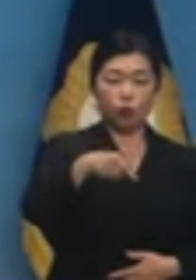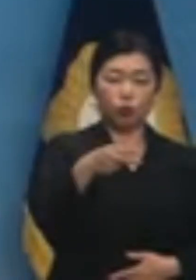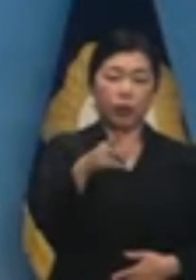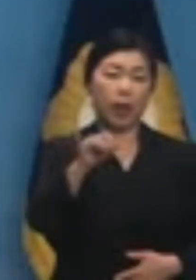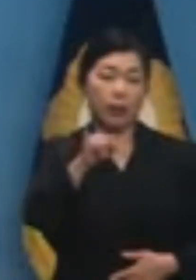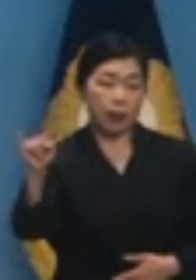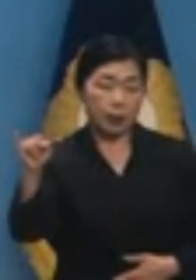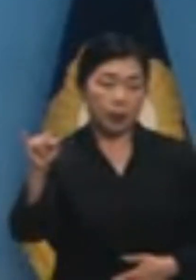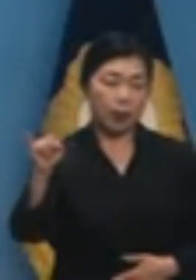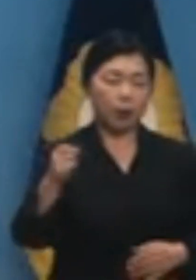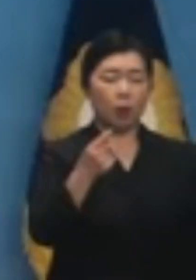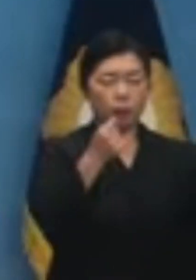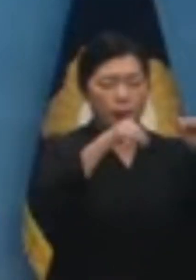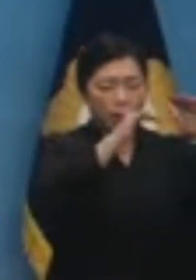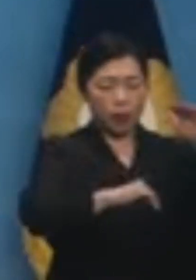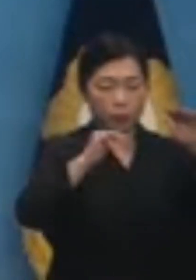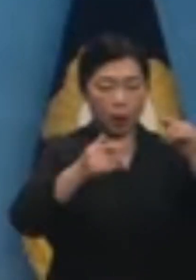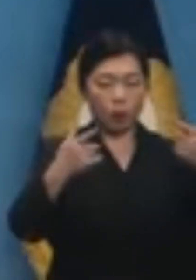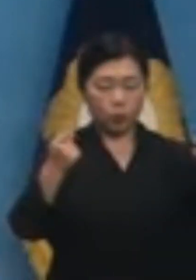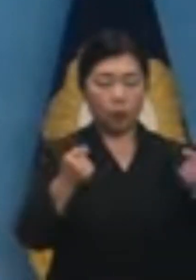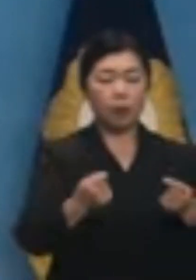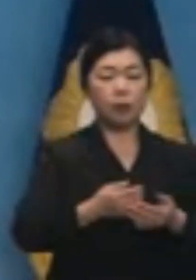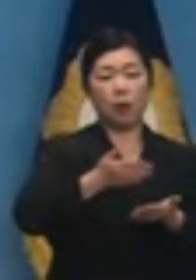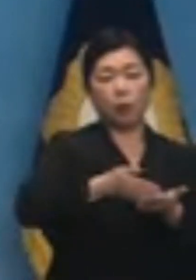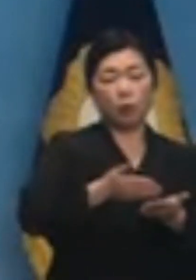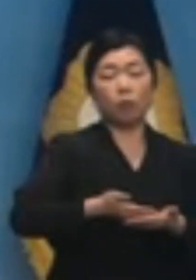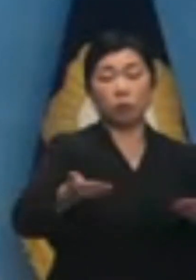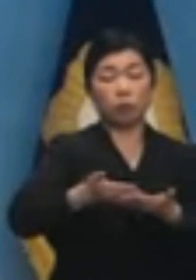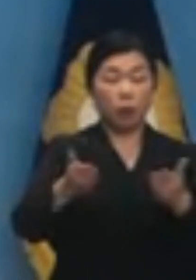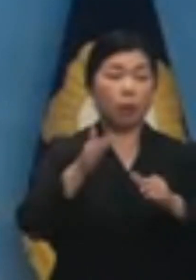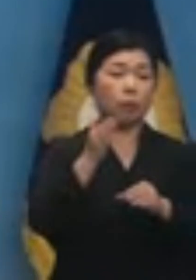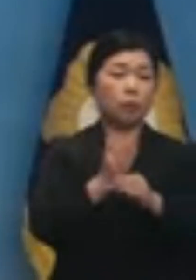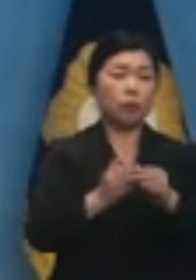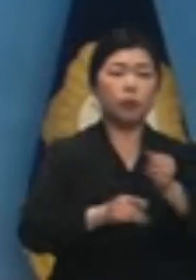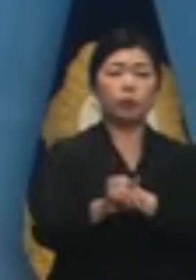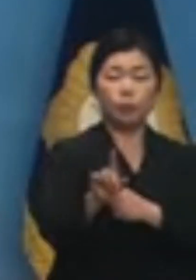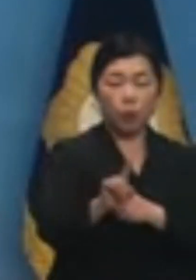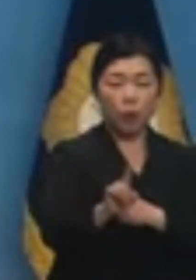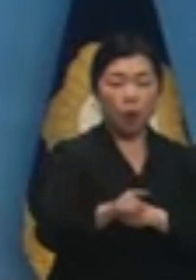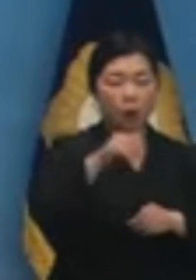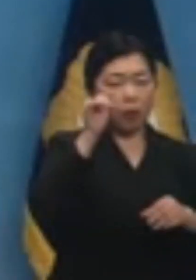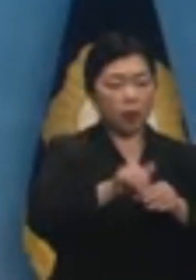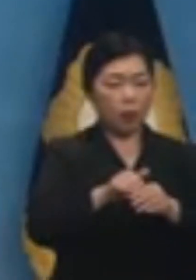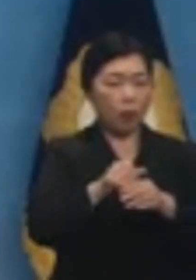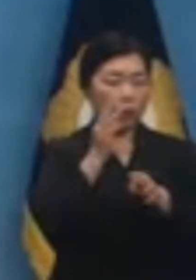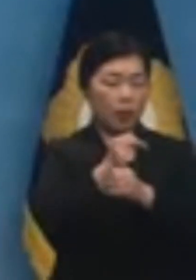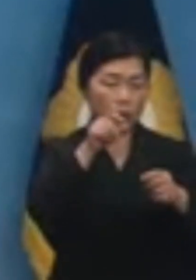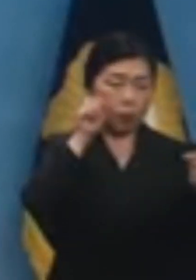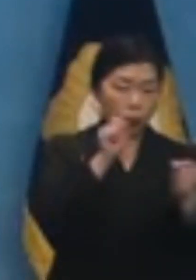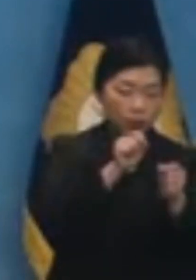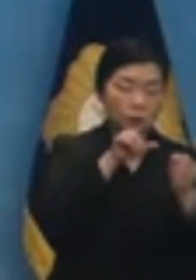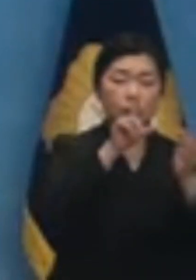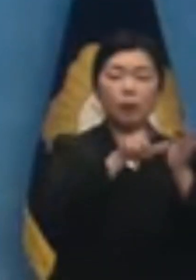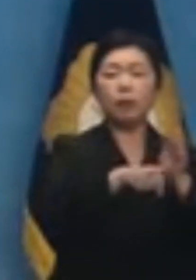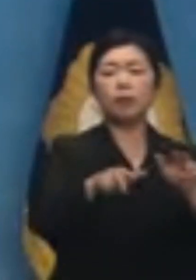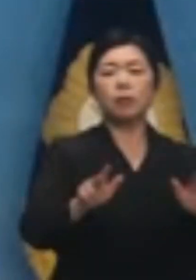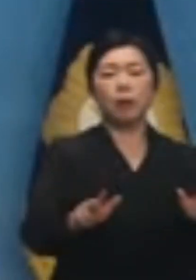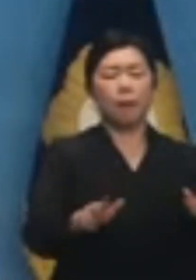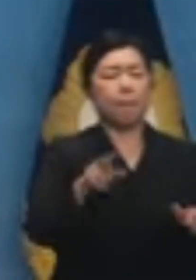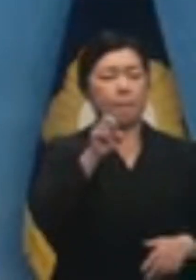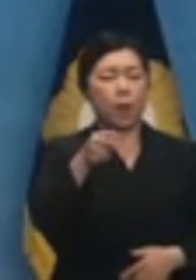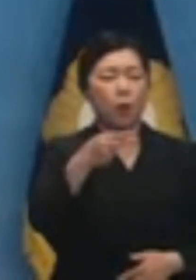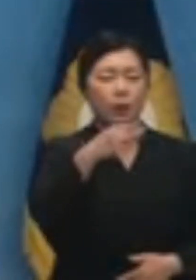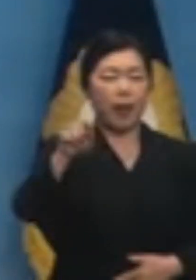유형의 여론 왜곡 보도가 이어지고 있는 것은 선거 후반부에 접어든 시점에서 이른바